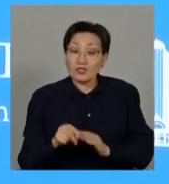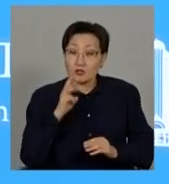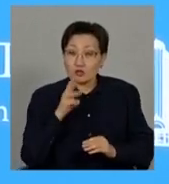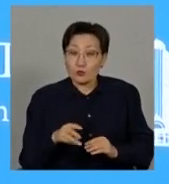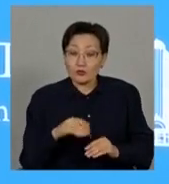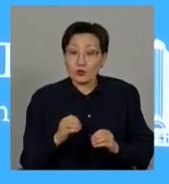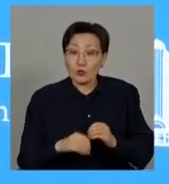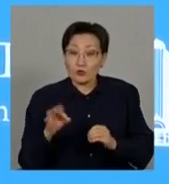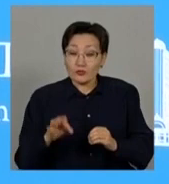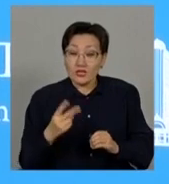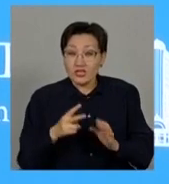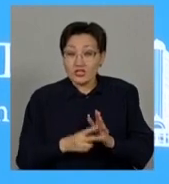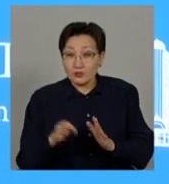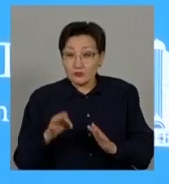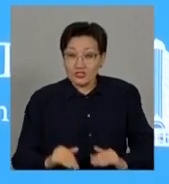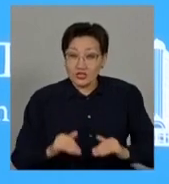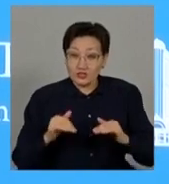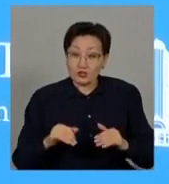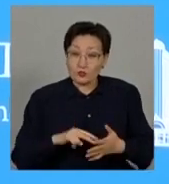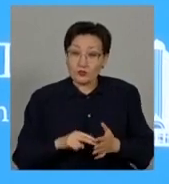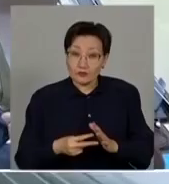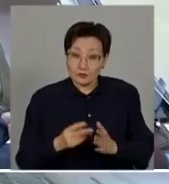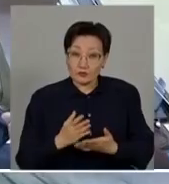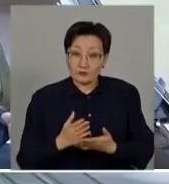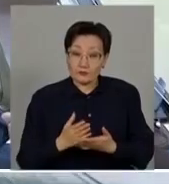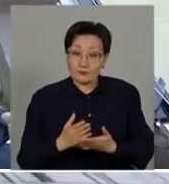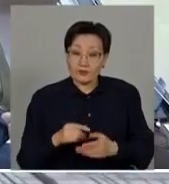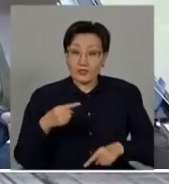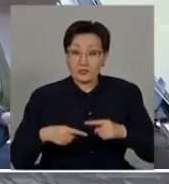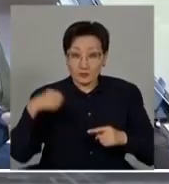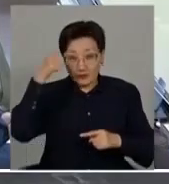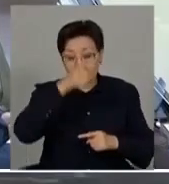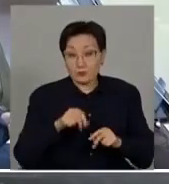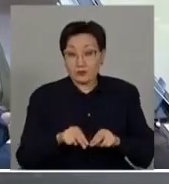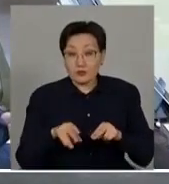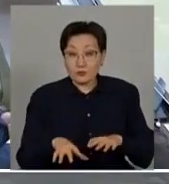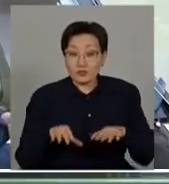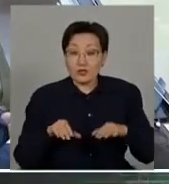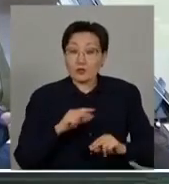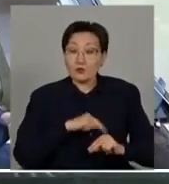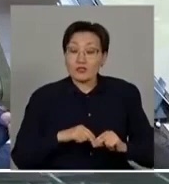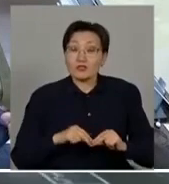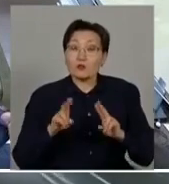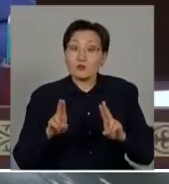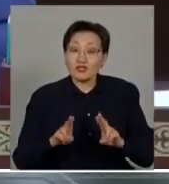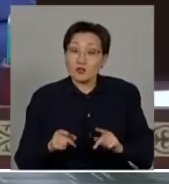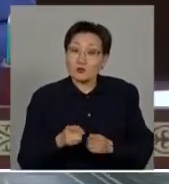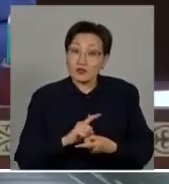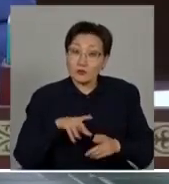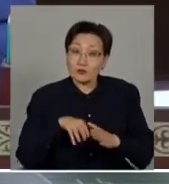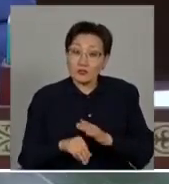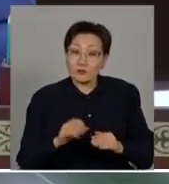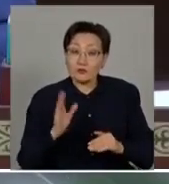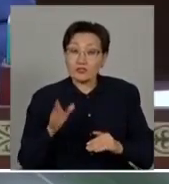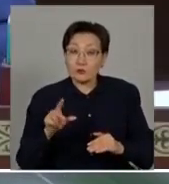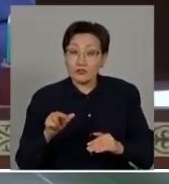жалақына 10%-дан 70%-ға дейін арттыру қарастырылған. Келер жылдан бастап парламент жұмысының регламентінде де өзгерістер болады. Алдағы